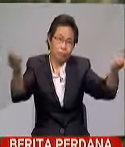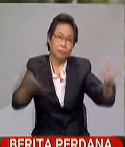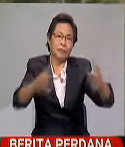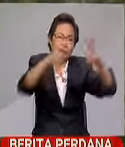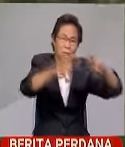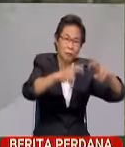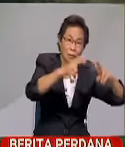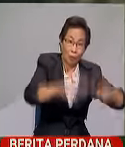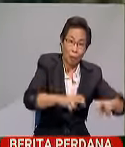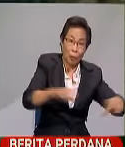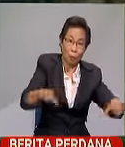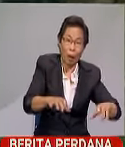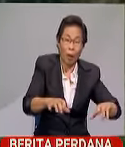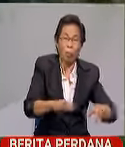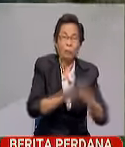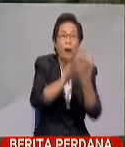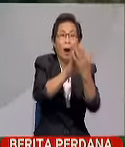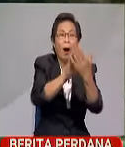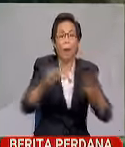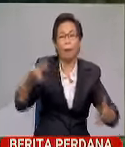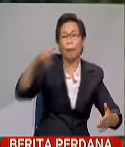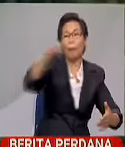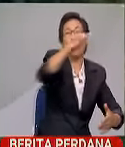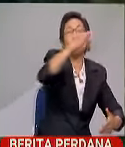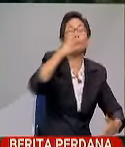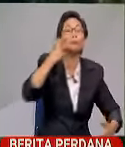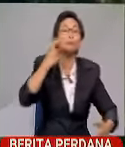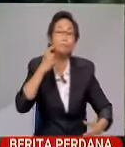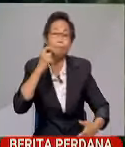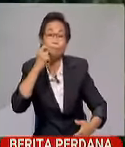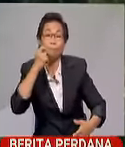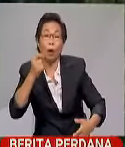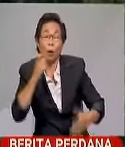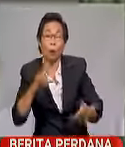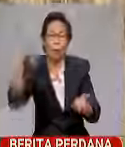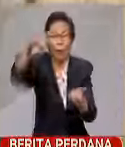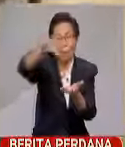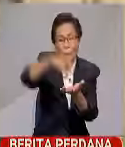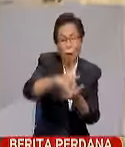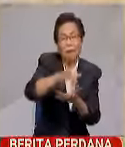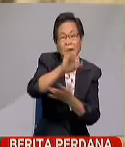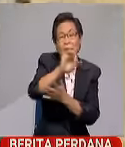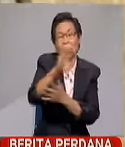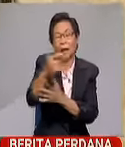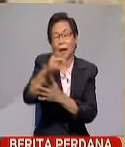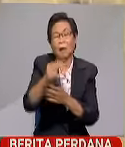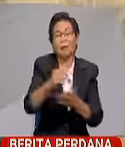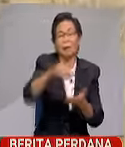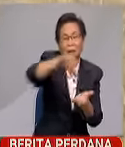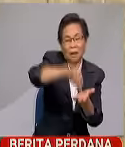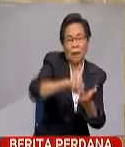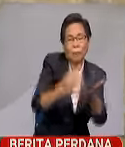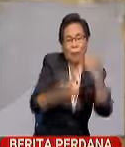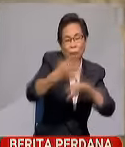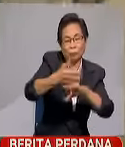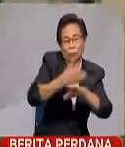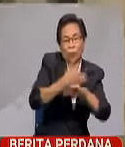Siasatan yang dijalankan terhadap pesawat Ukraine yang terhempas di Tehran mendapati ia terbakar sebelum nahas